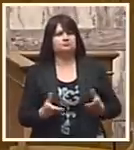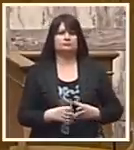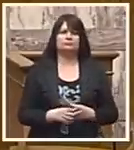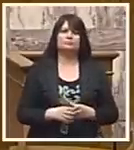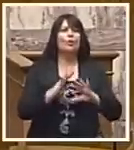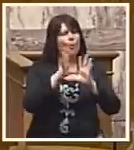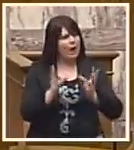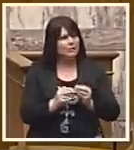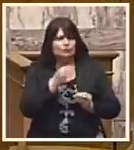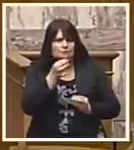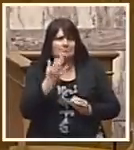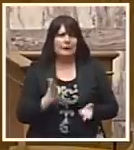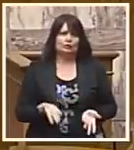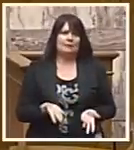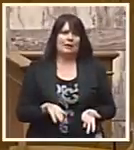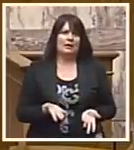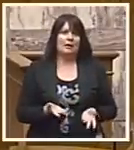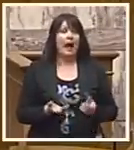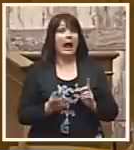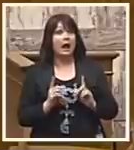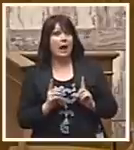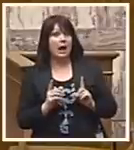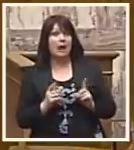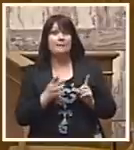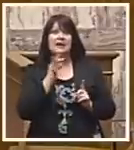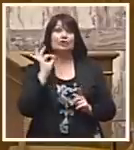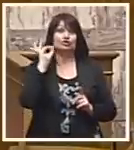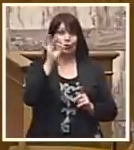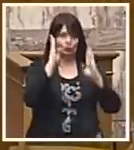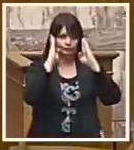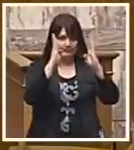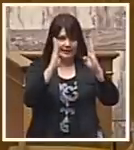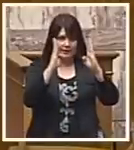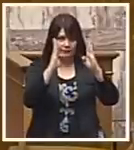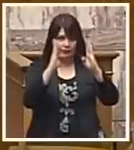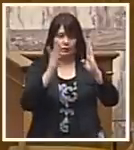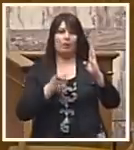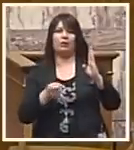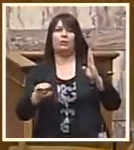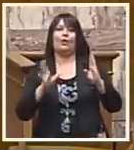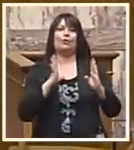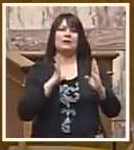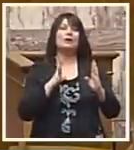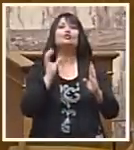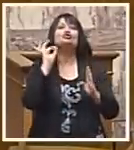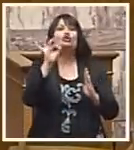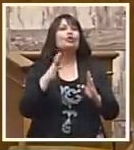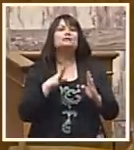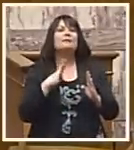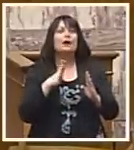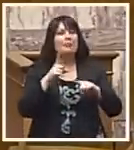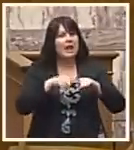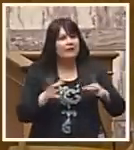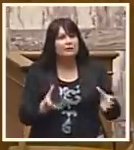αρχηγούς. Αρκεί να μην μας πετάνε έξω από τους στόχους μας, που είναι βέβαια να βγούμε από την κρίση. Ποιος